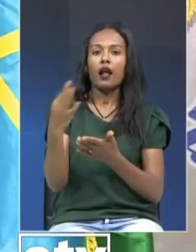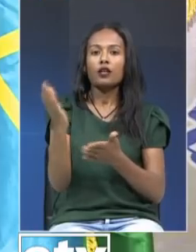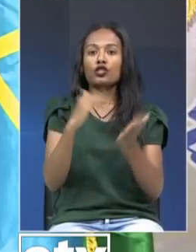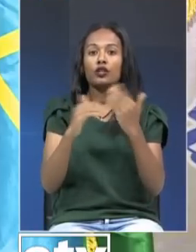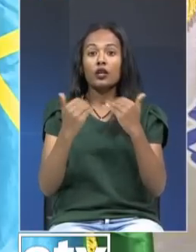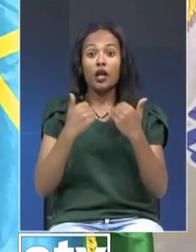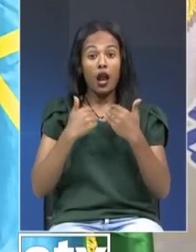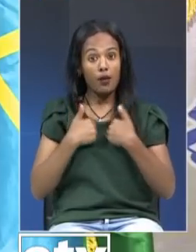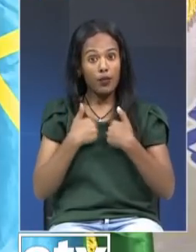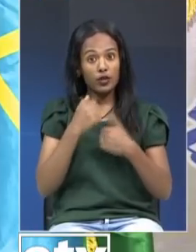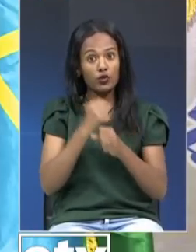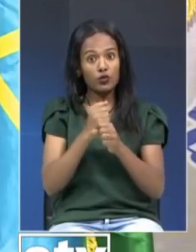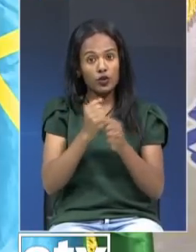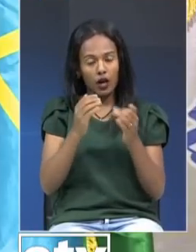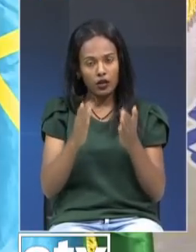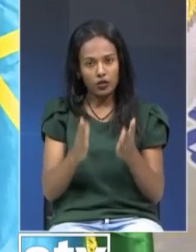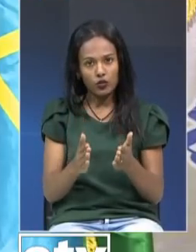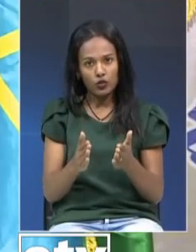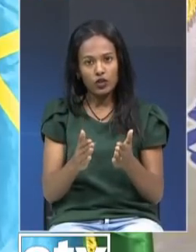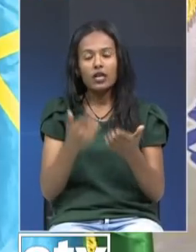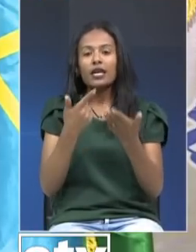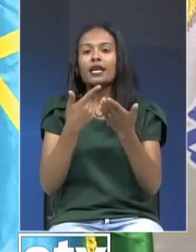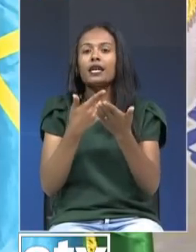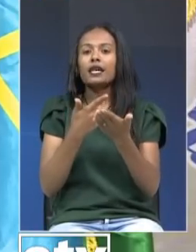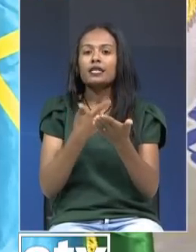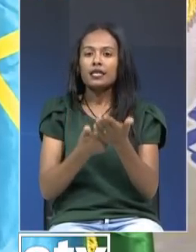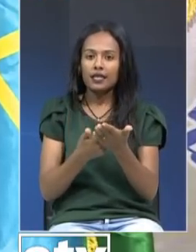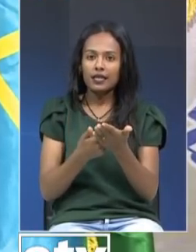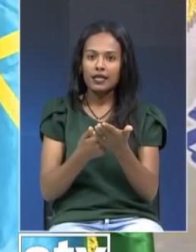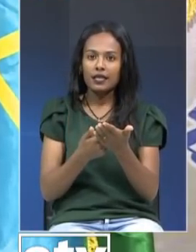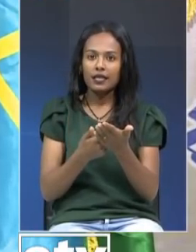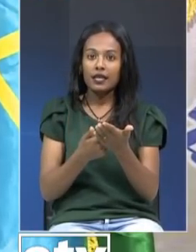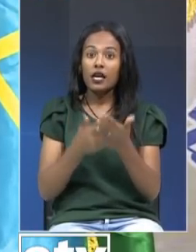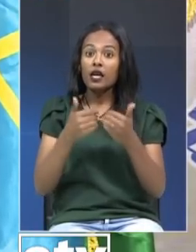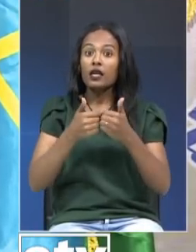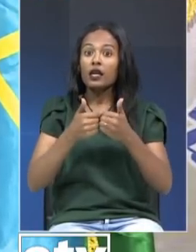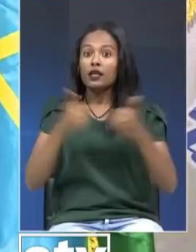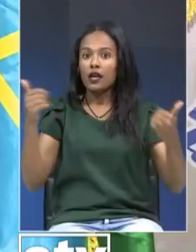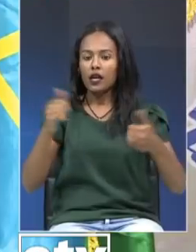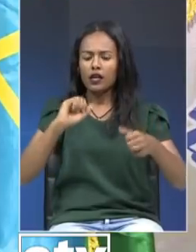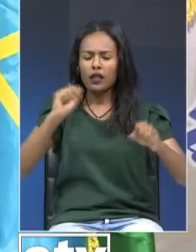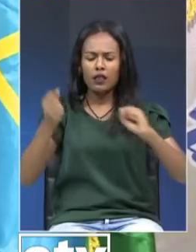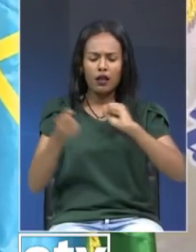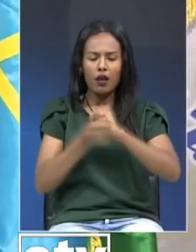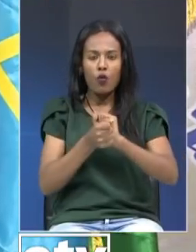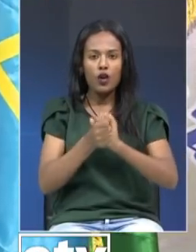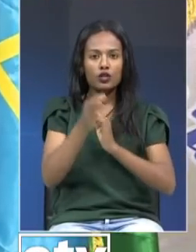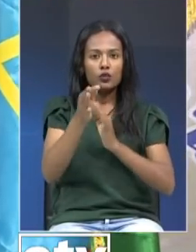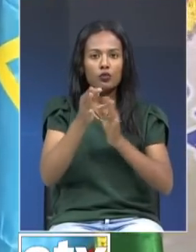ያለባቸው ሰራተኞች። ከዚህ የተለየ ተለዋጭ ማብራሪያ